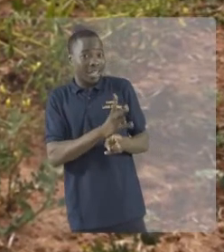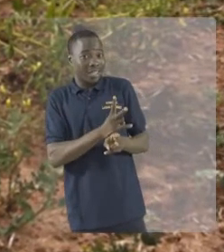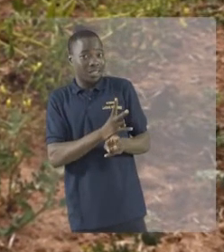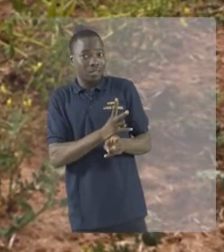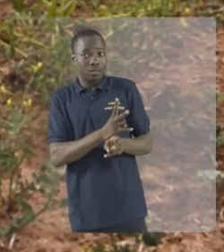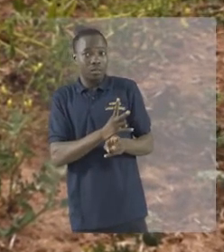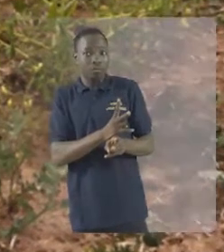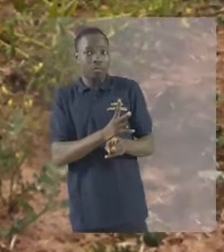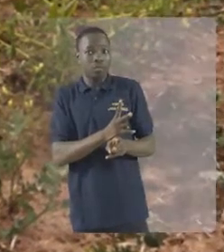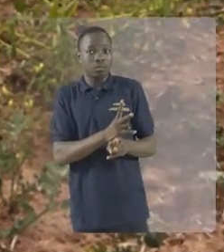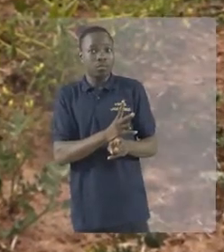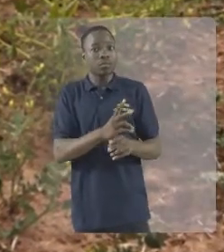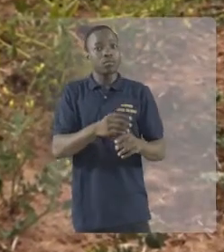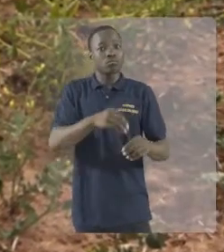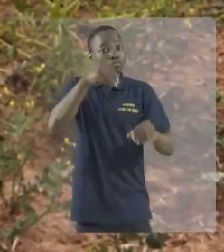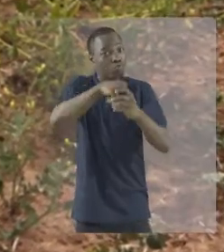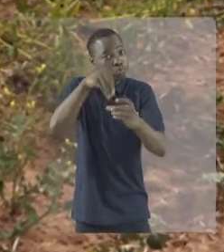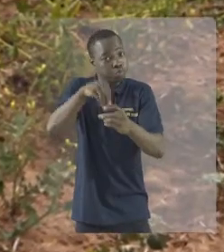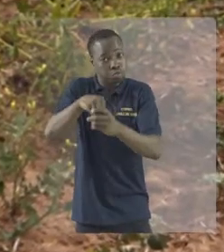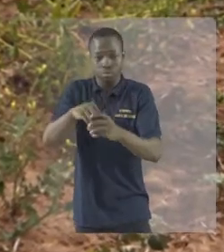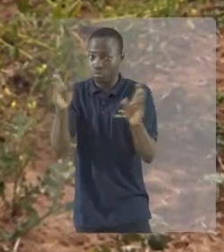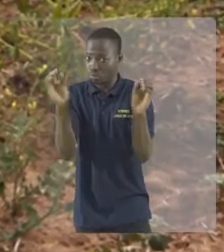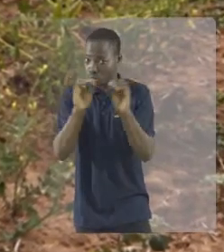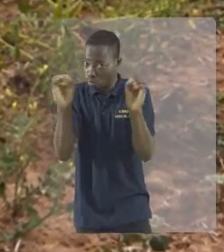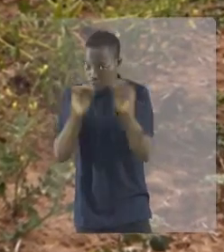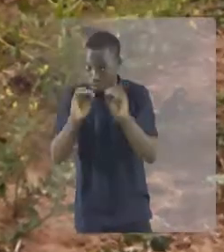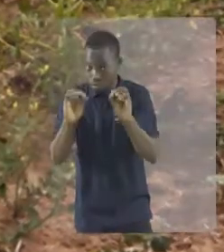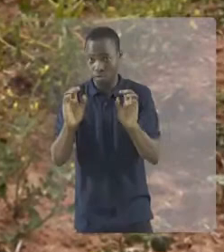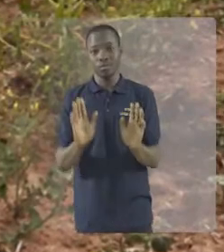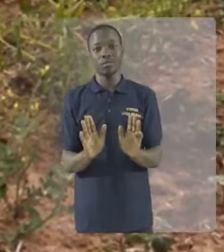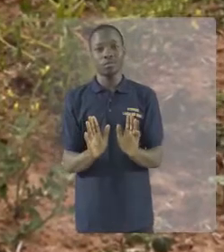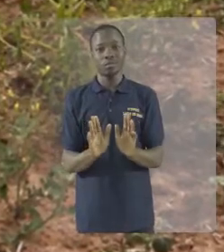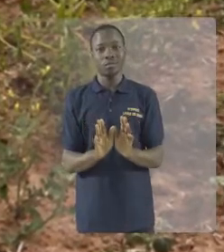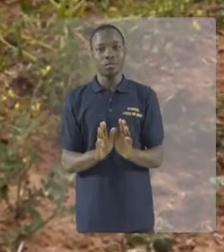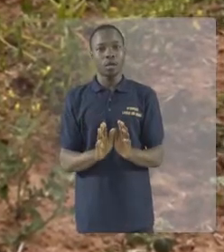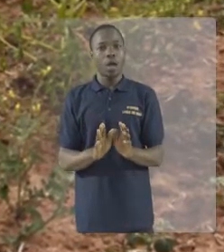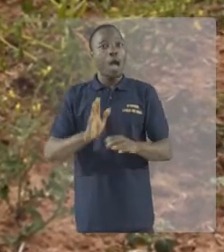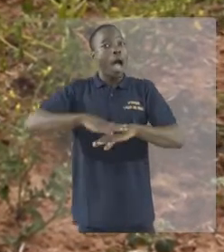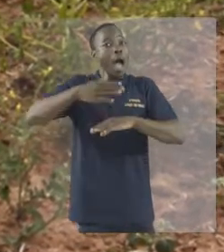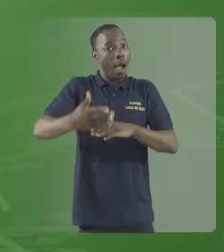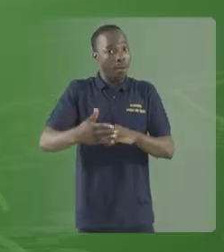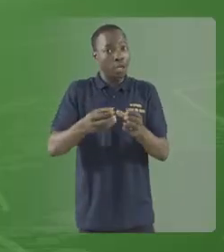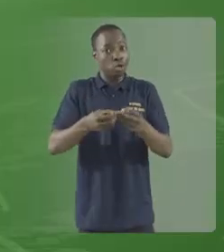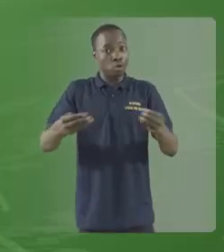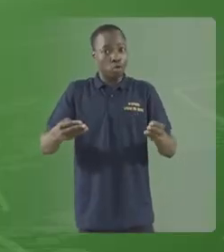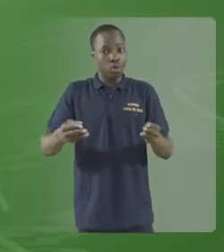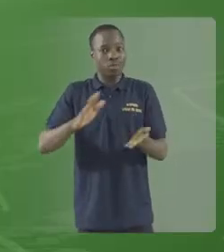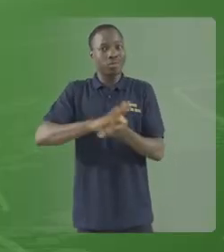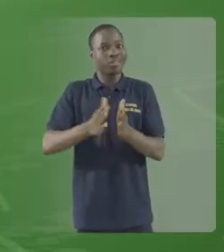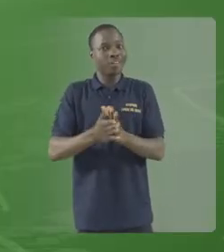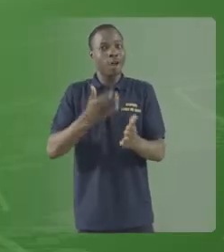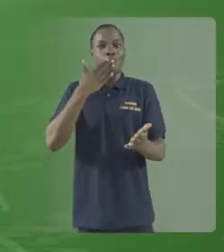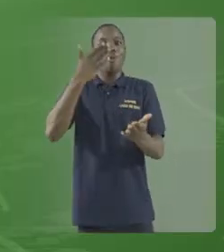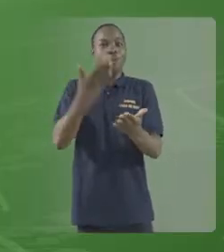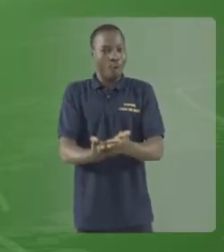temps, ce qui permet à ce sol de se reconstituer.